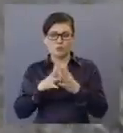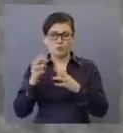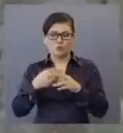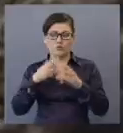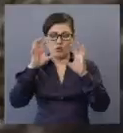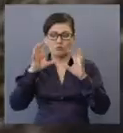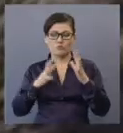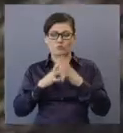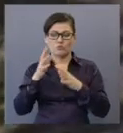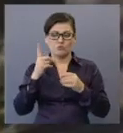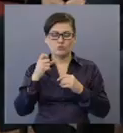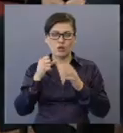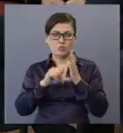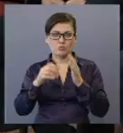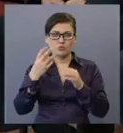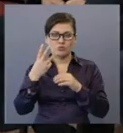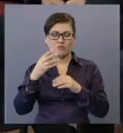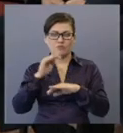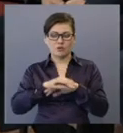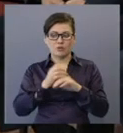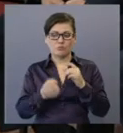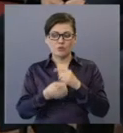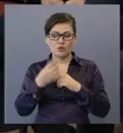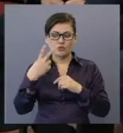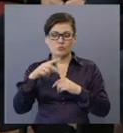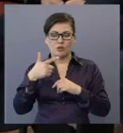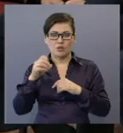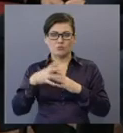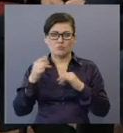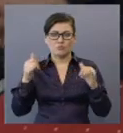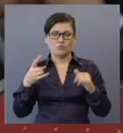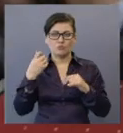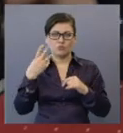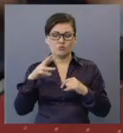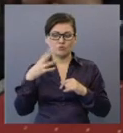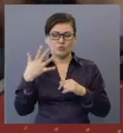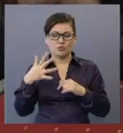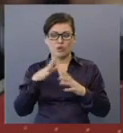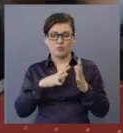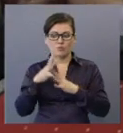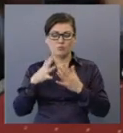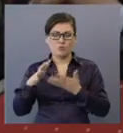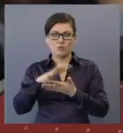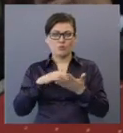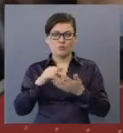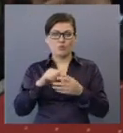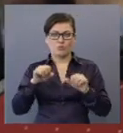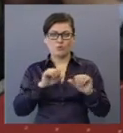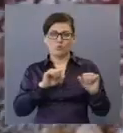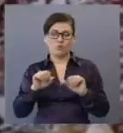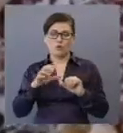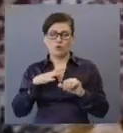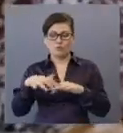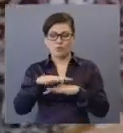заңсыз өсірудің 163 фактісі анықталған. Осылайша 20 гектардан астам 135 егін алқабы жойылған. Құқық қорғау органдары